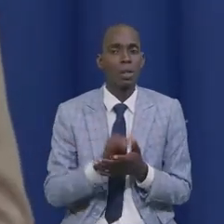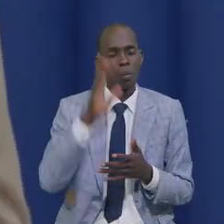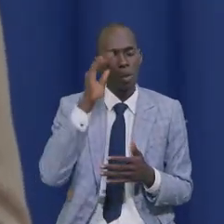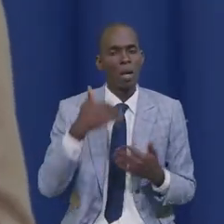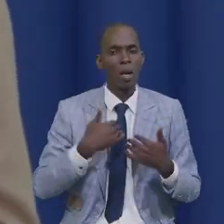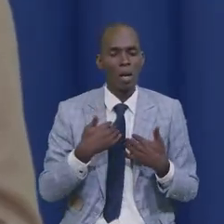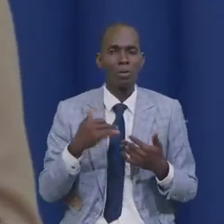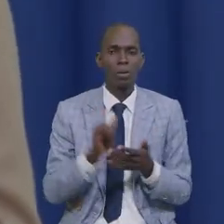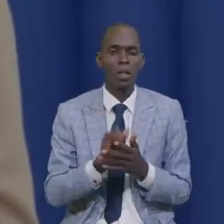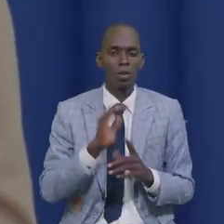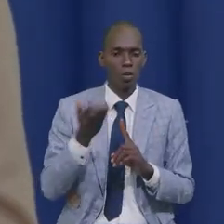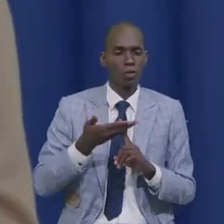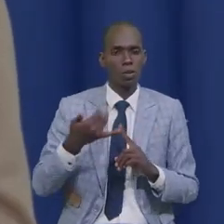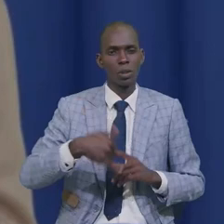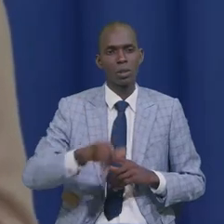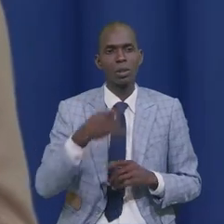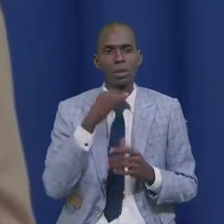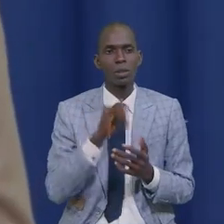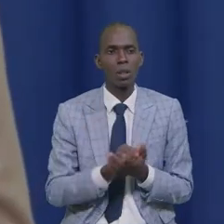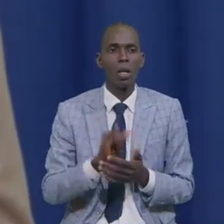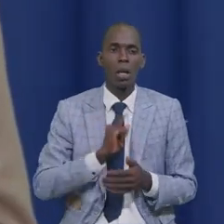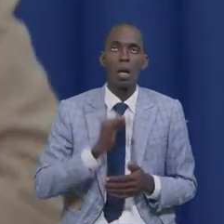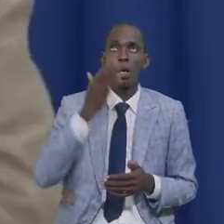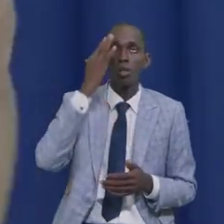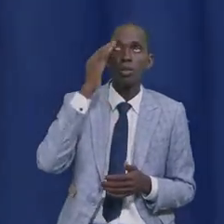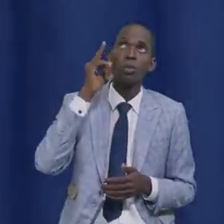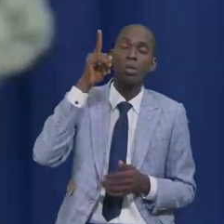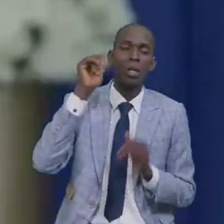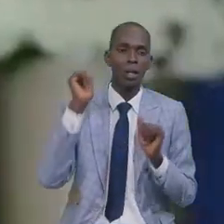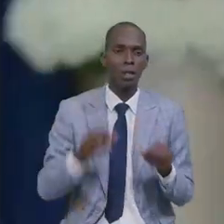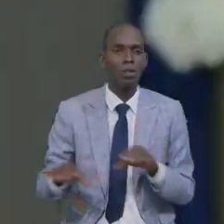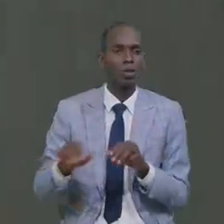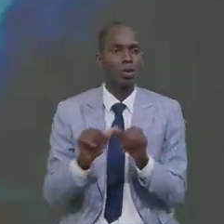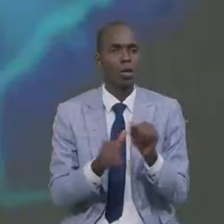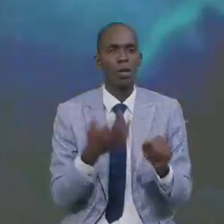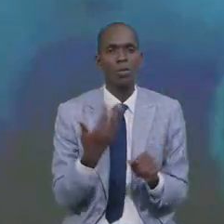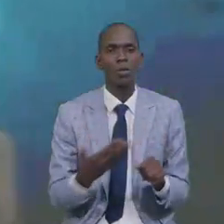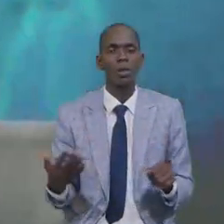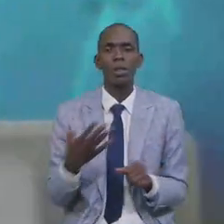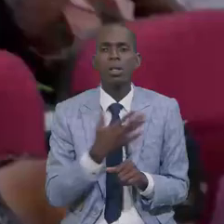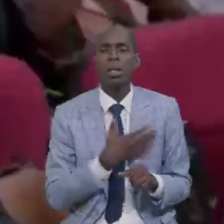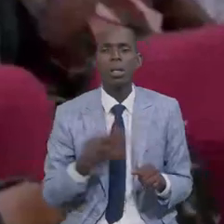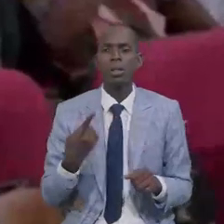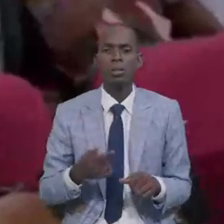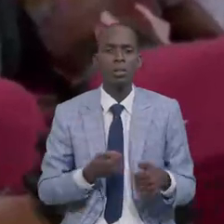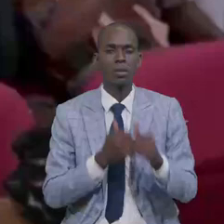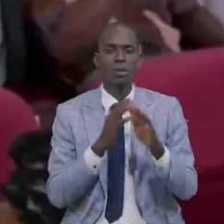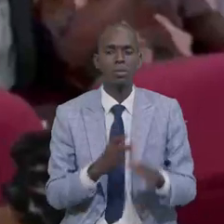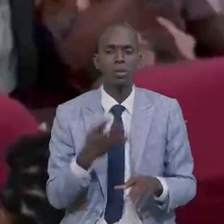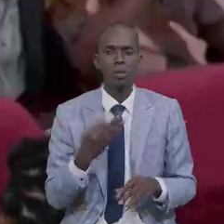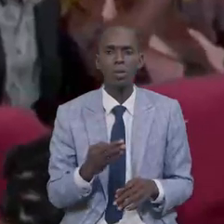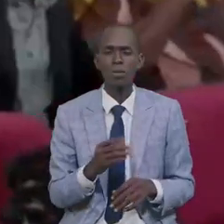Job avait la conviction que tu reconnais que tu peux tout. Et les disciples du